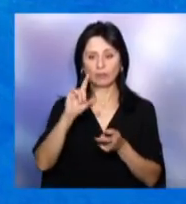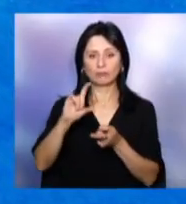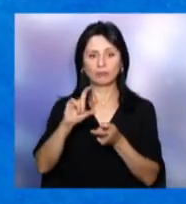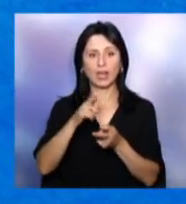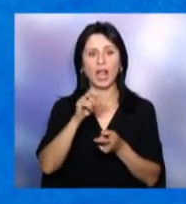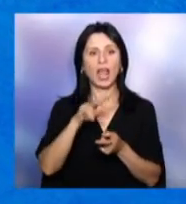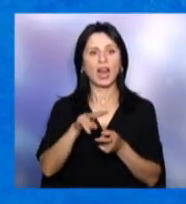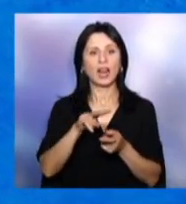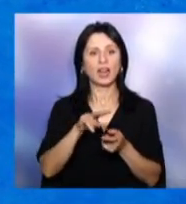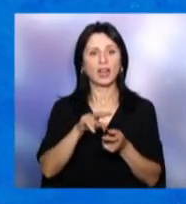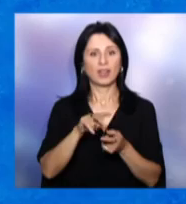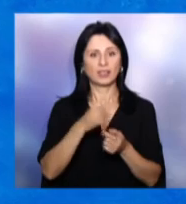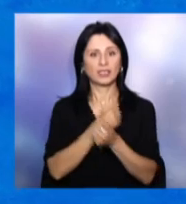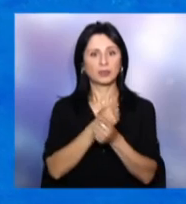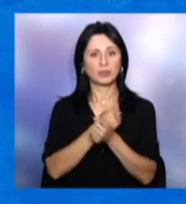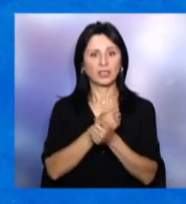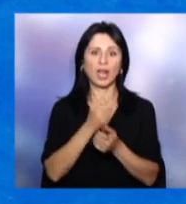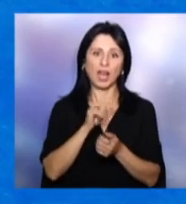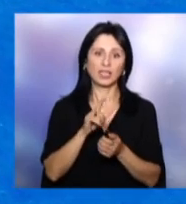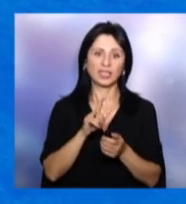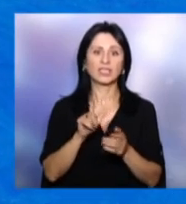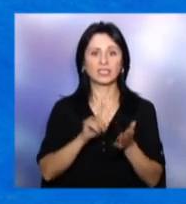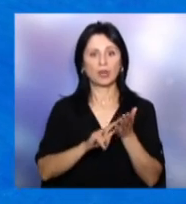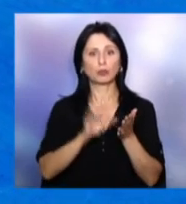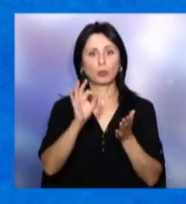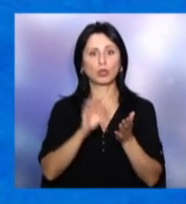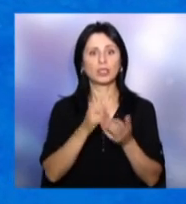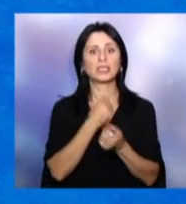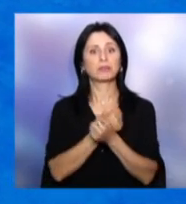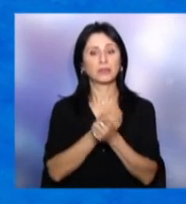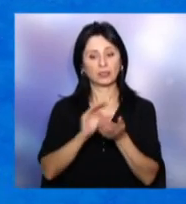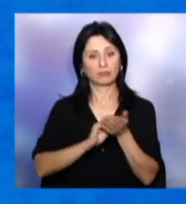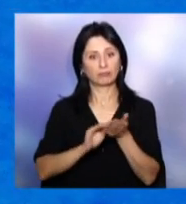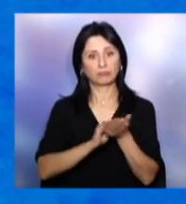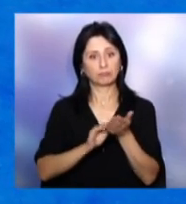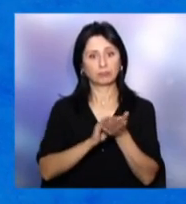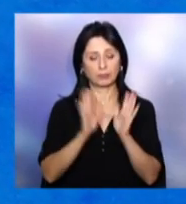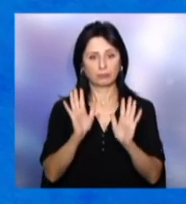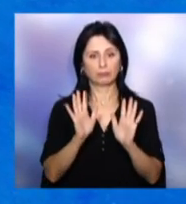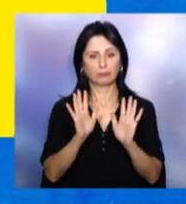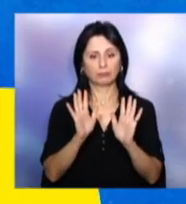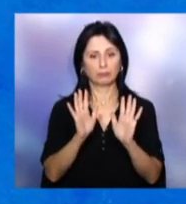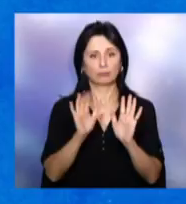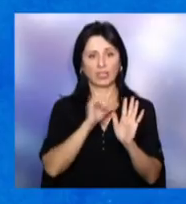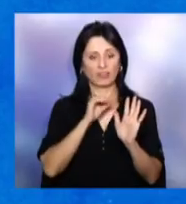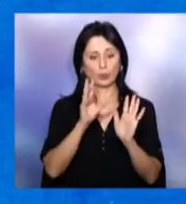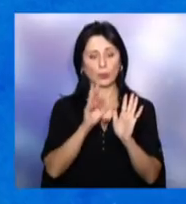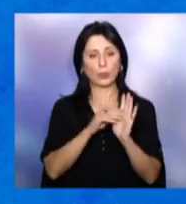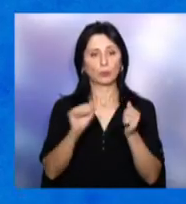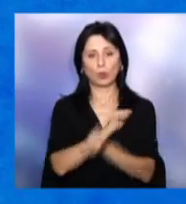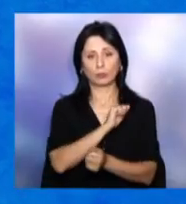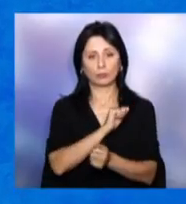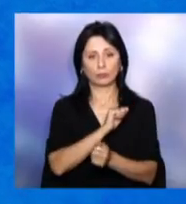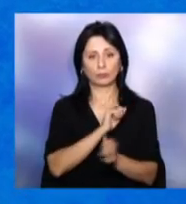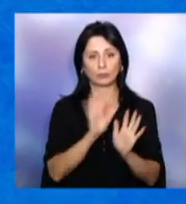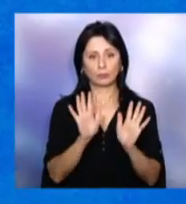ალკოჰოლშემცველი გელი ან 70%-იანი სპირტხსნარი. ხელებს ნუ შეიმშრალეთ. დაელოდეთ თავისთავად